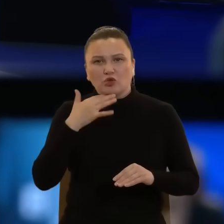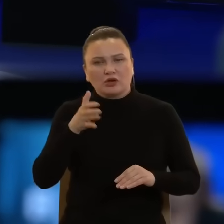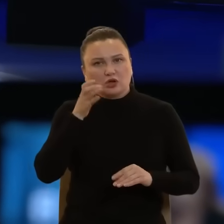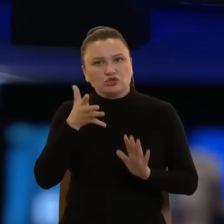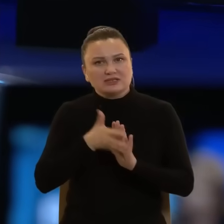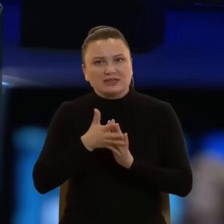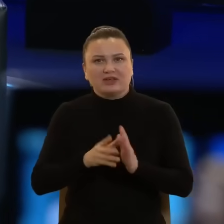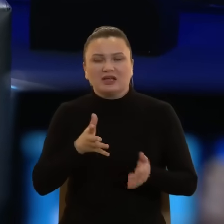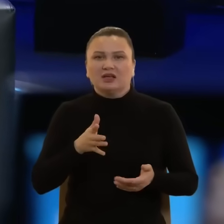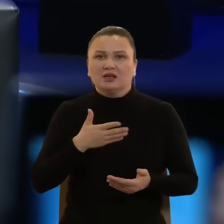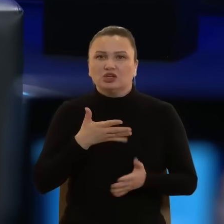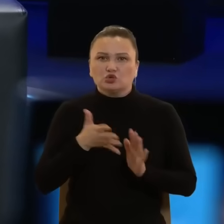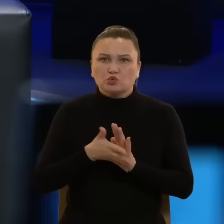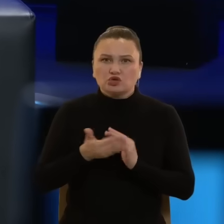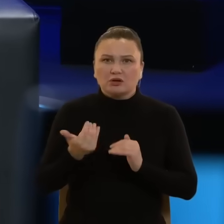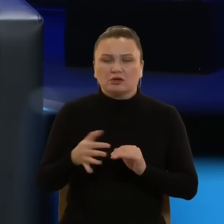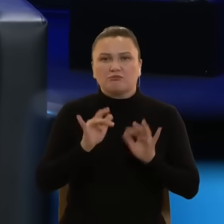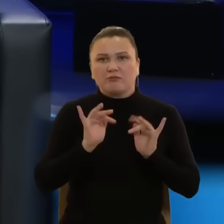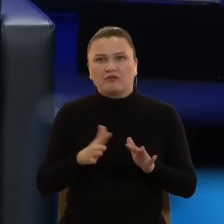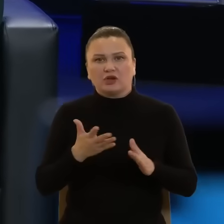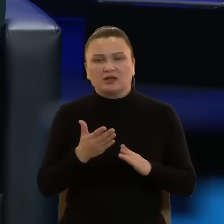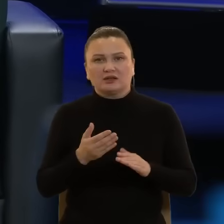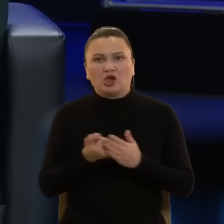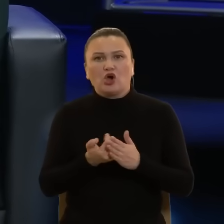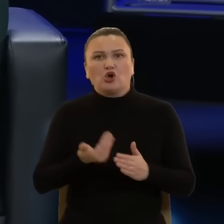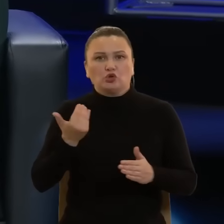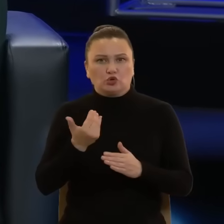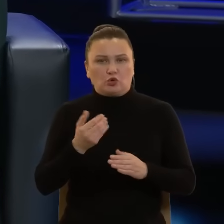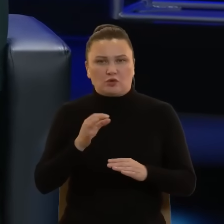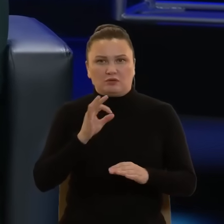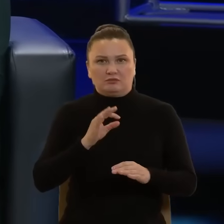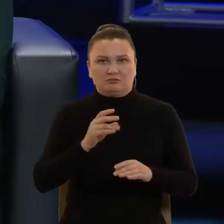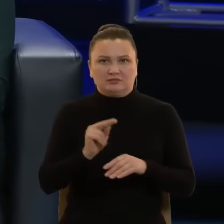исследований, изучают их активность, проводят какие-то доклинические